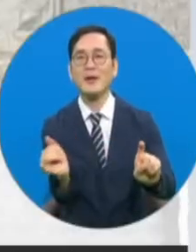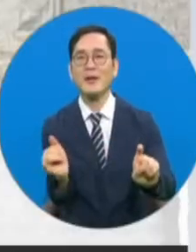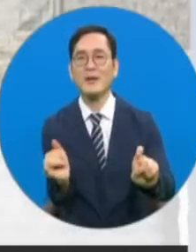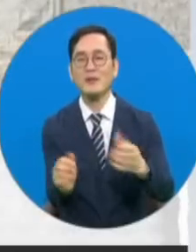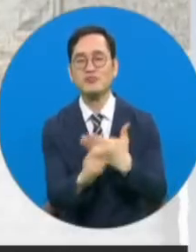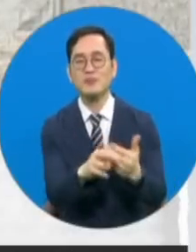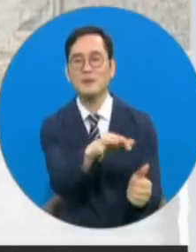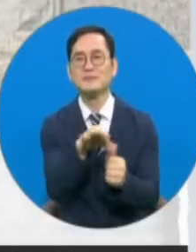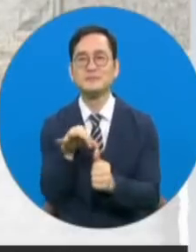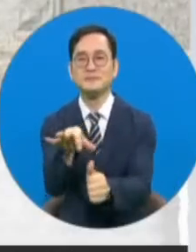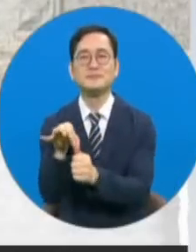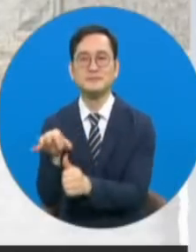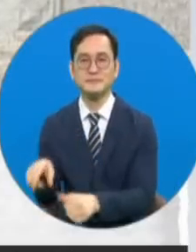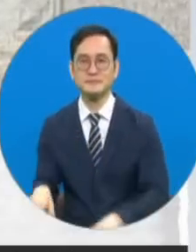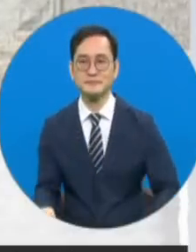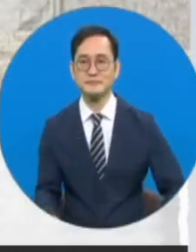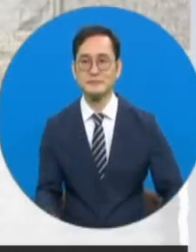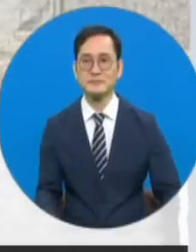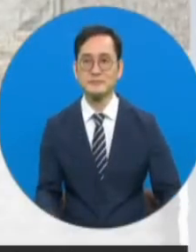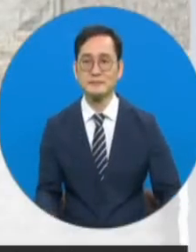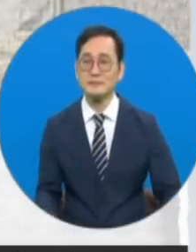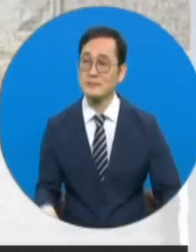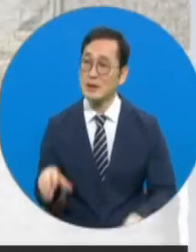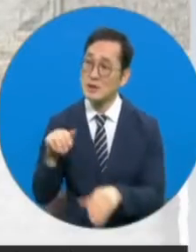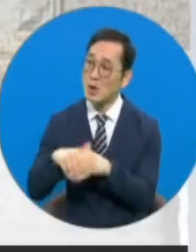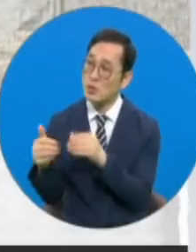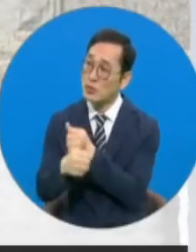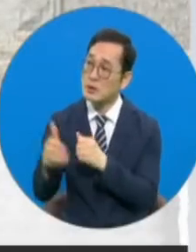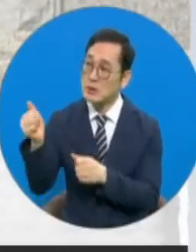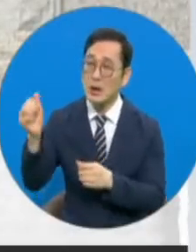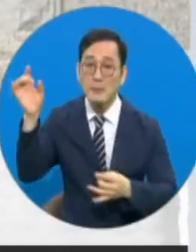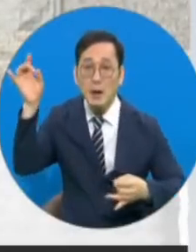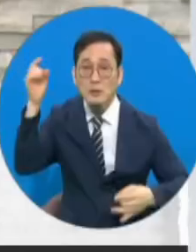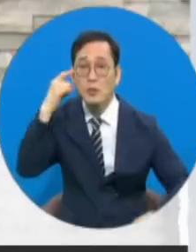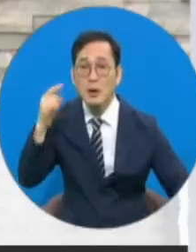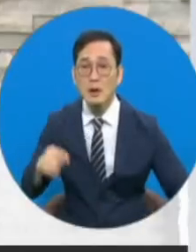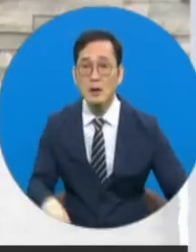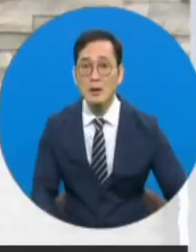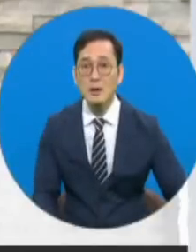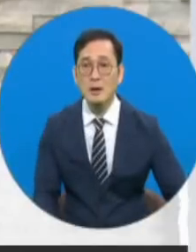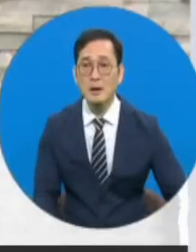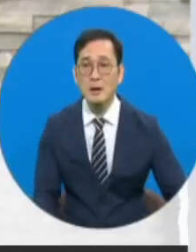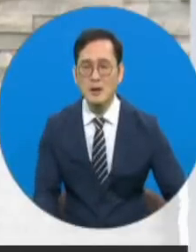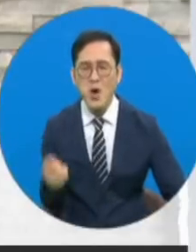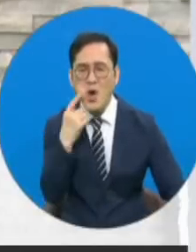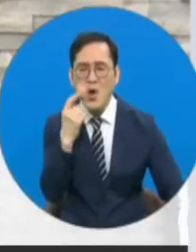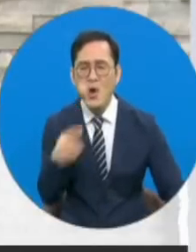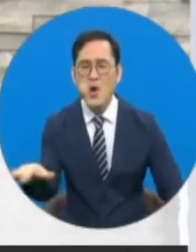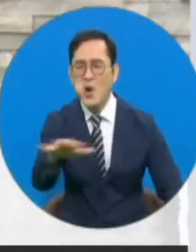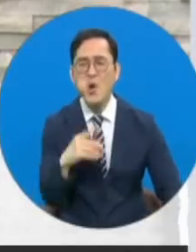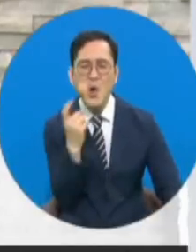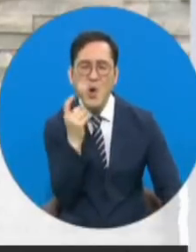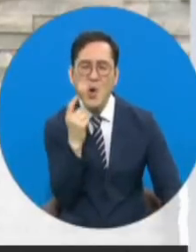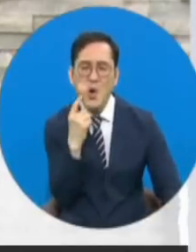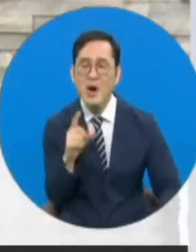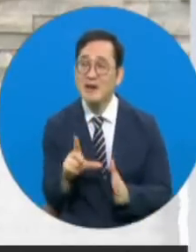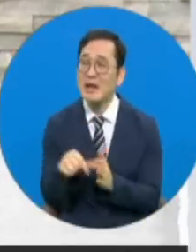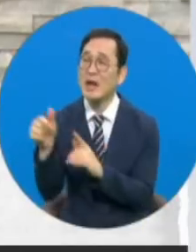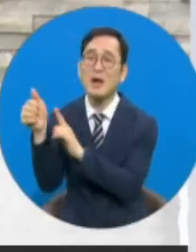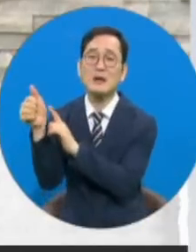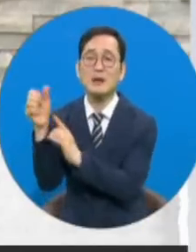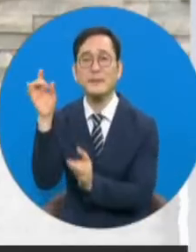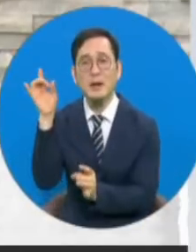와중이 과정이 왔는데 노태혁 선관위원장은 뭐 하고 있었습니까 그렇게 선관위가 거짓 해명하고 있을 때 위원장도 노태야 위원장이었고